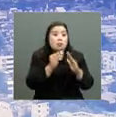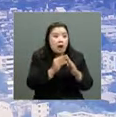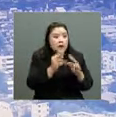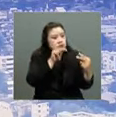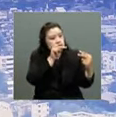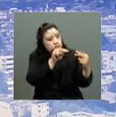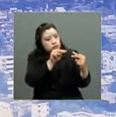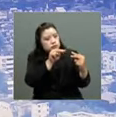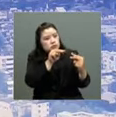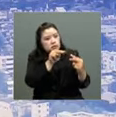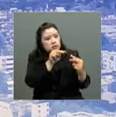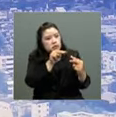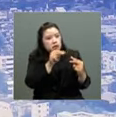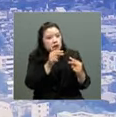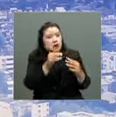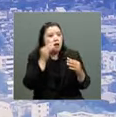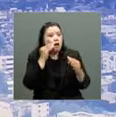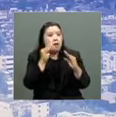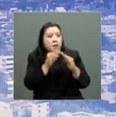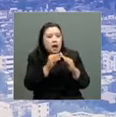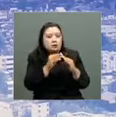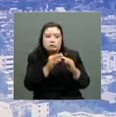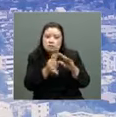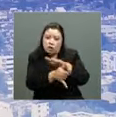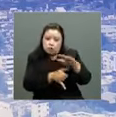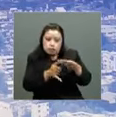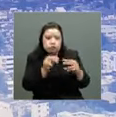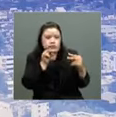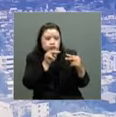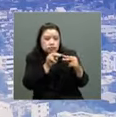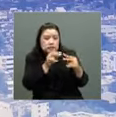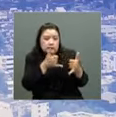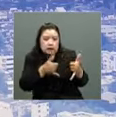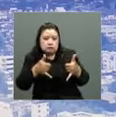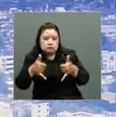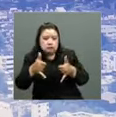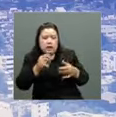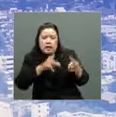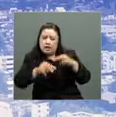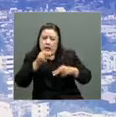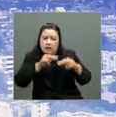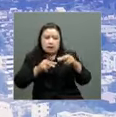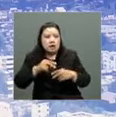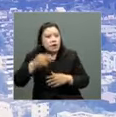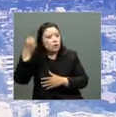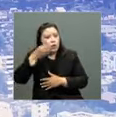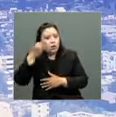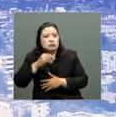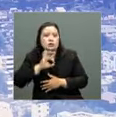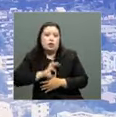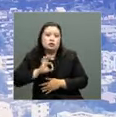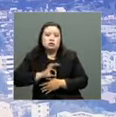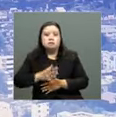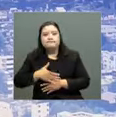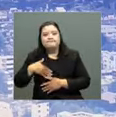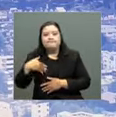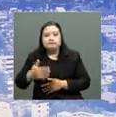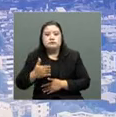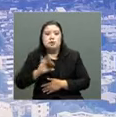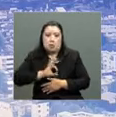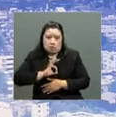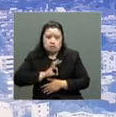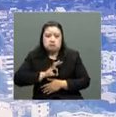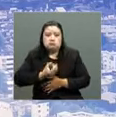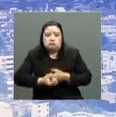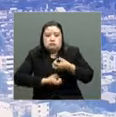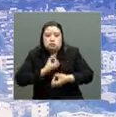องมีเขาเรียกว่าอะไรที่เราต้องมีเคอร์ฟิวเราต้องอยู่ด้วยกันกันนานอย่างเงี้ยนะครับจะเกิดปฏิกิริยาทางด้านจิตใจ